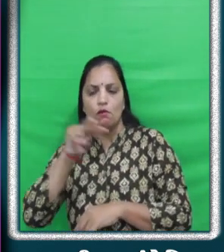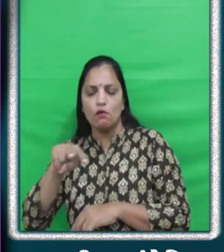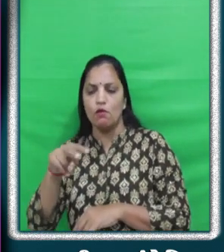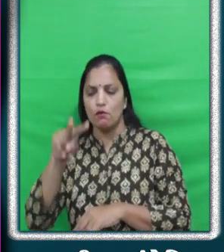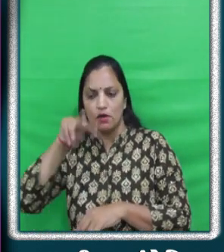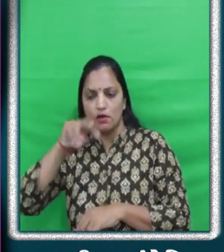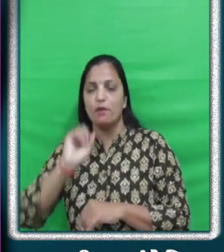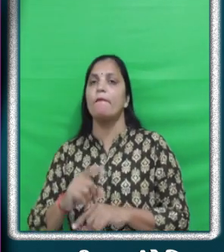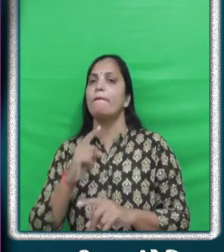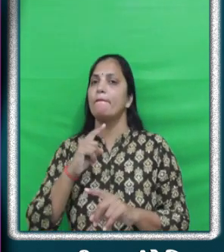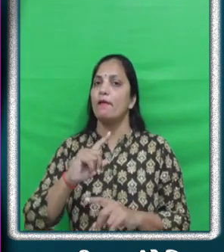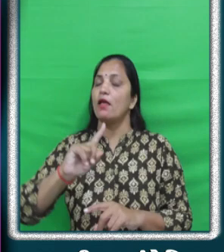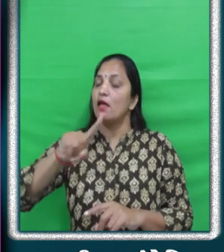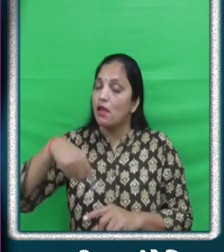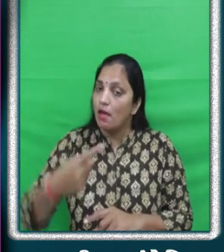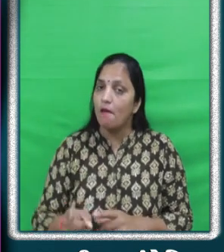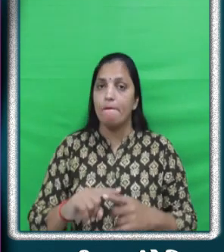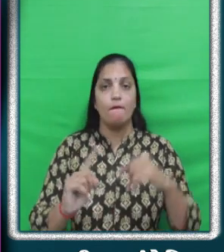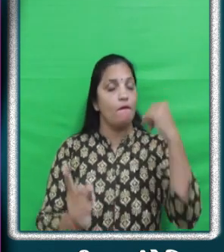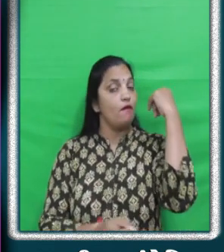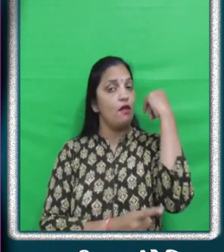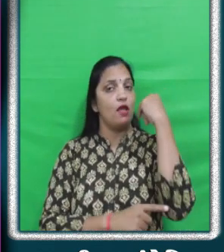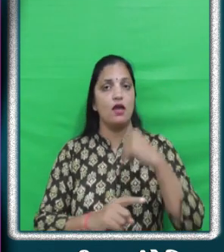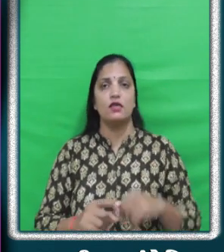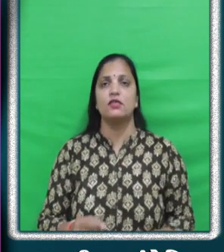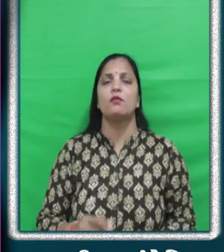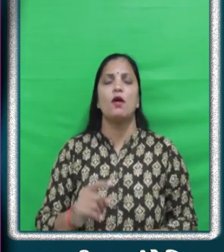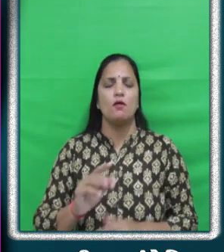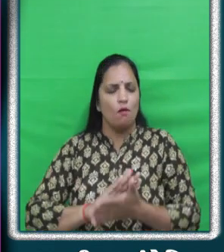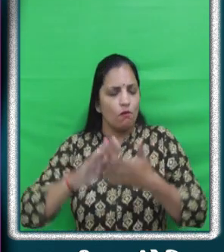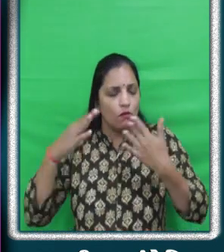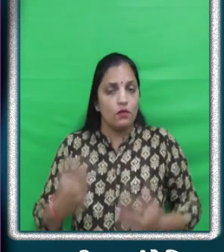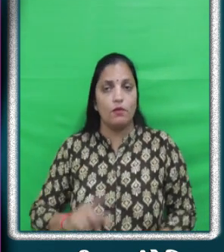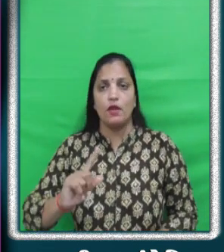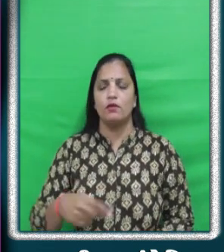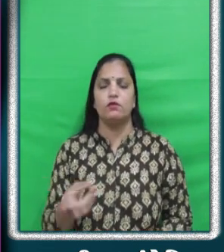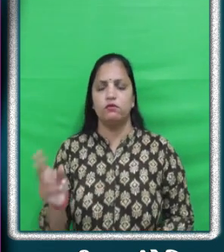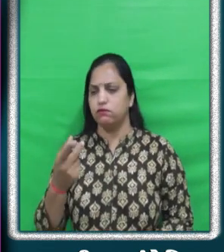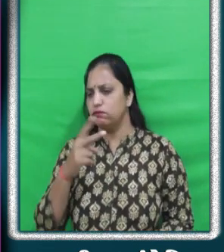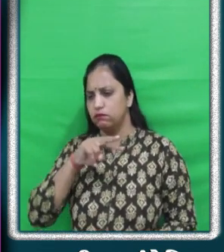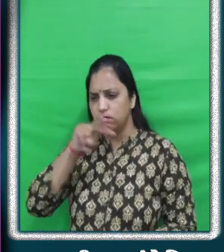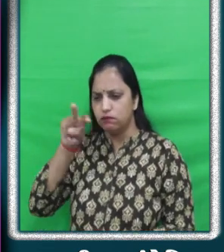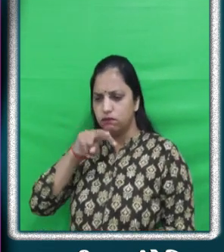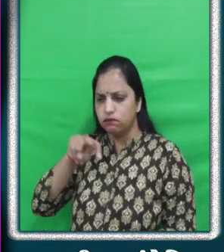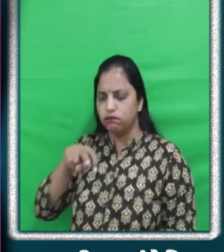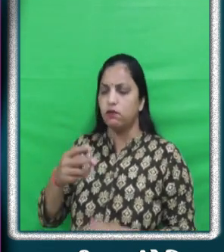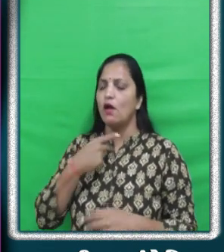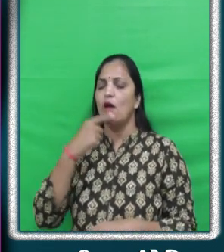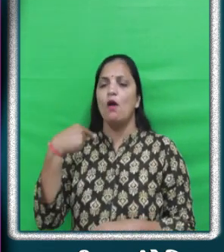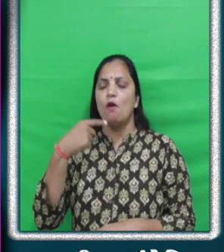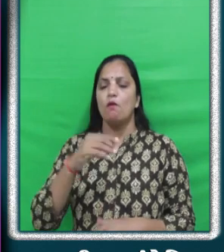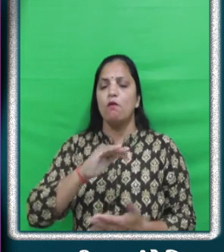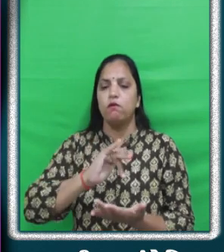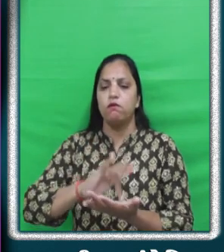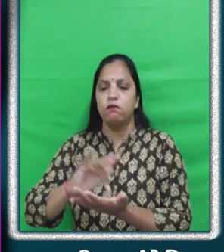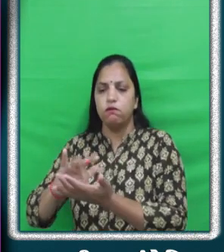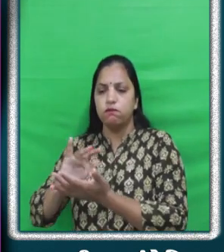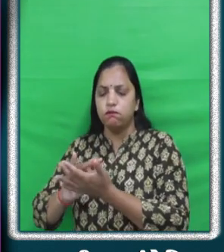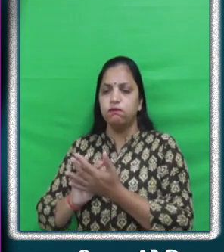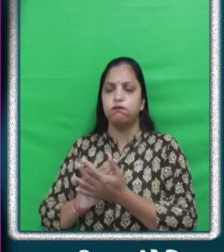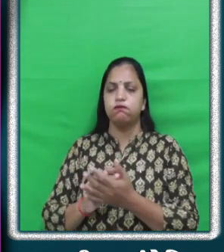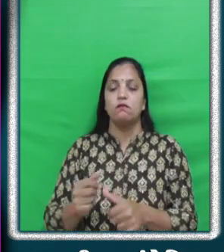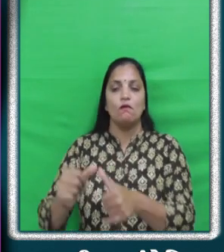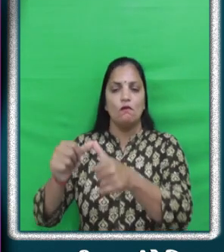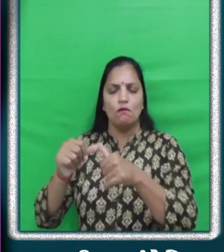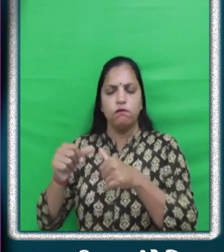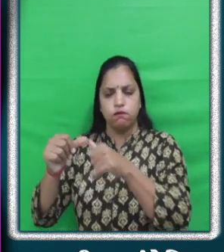કમેન્ટ વાંચવામાં આવે છે, સેશન પૂરું થયા બાદ હું પણ તમારી કમેન્ટ ટેલી કરી લઉં છું કે ક્યાં ક્યાં વિદ્યાર્થી મિત્રોએ કેવો સવાલ કે કેવો